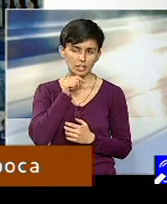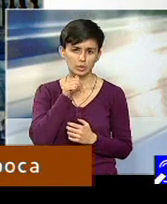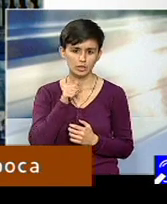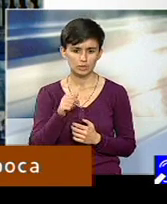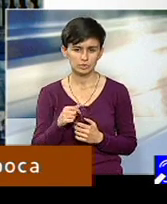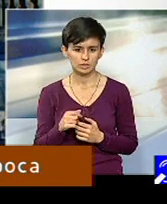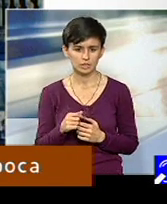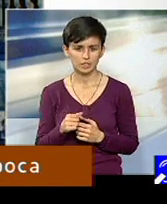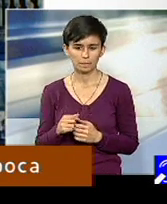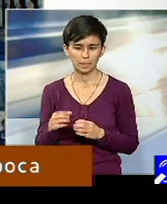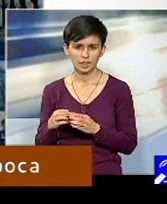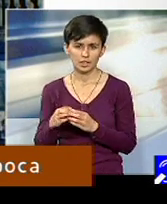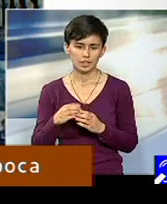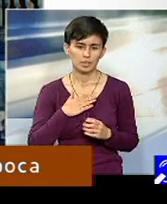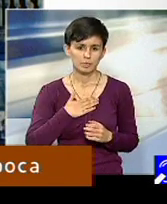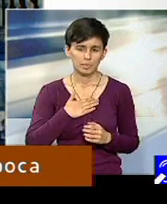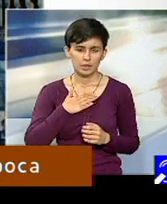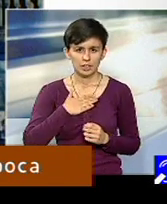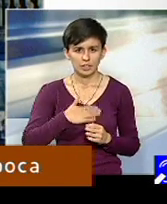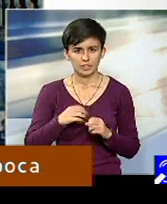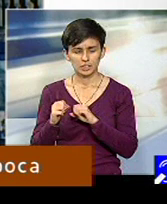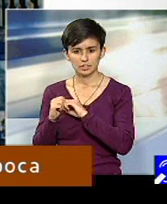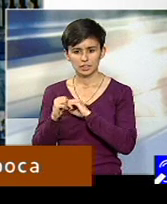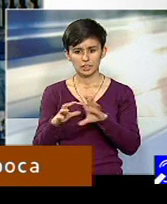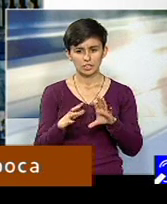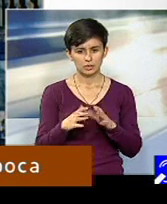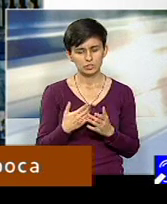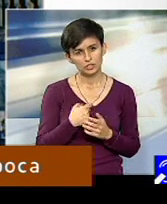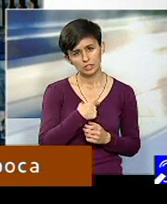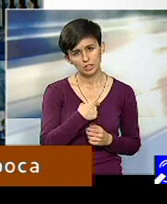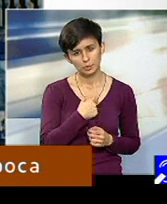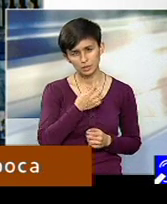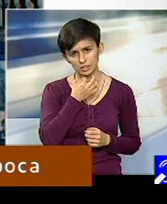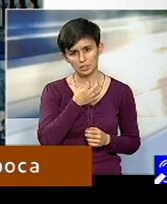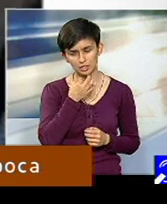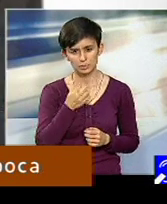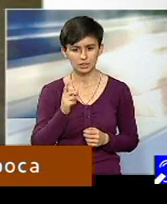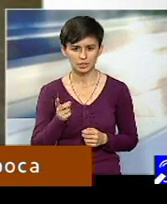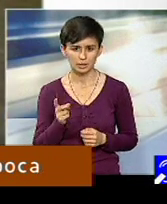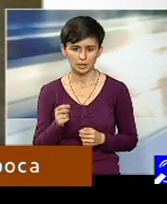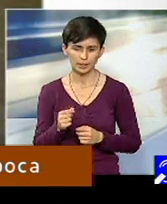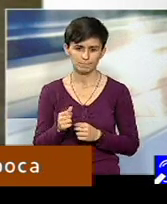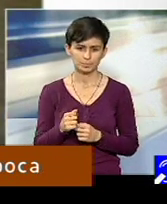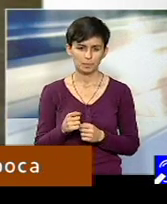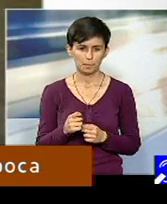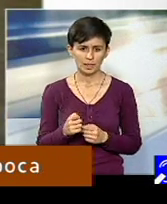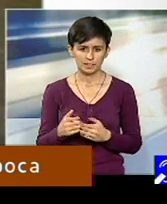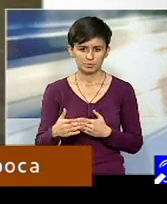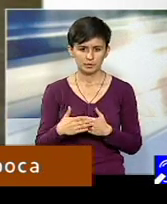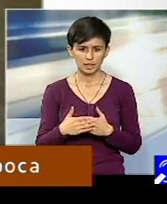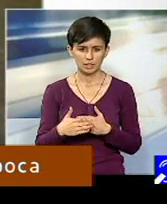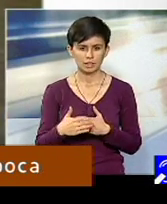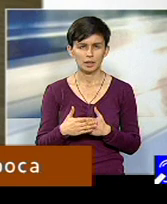echipa mea mingea, astfel încât pot să le spun că trebuie să dea mai aproape de bară sau mai